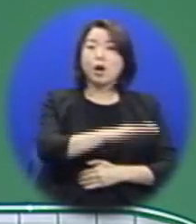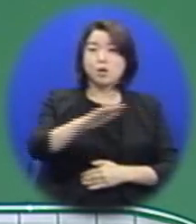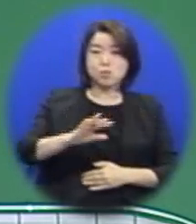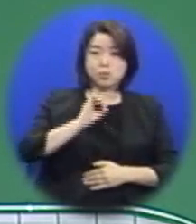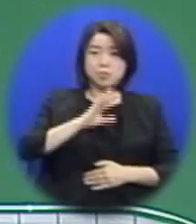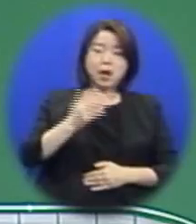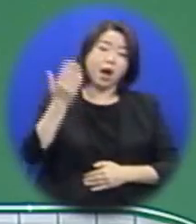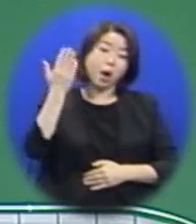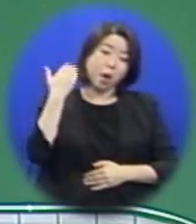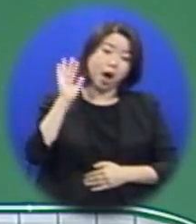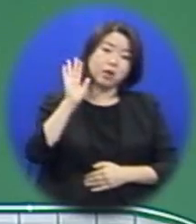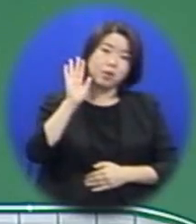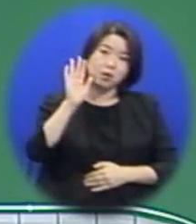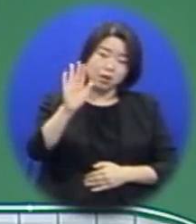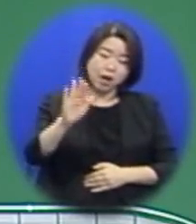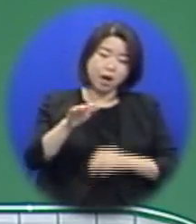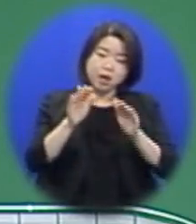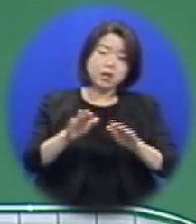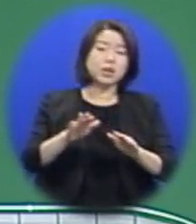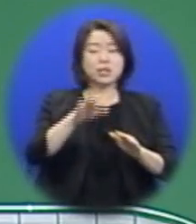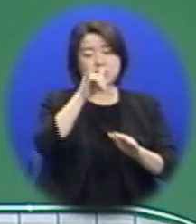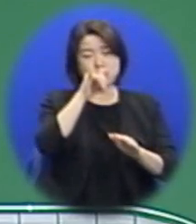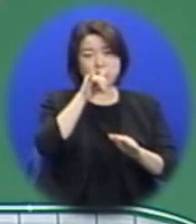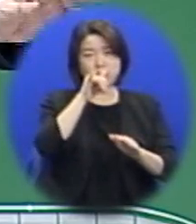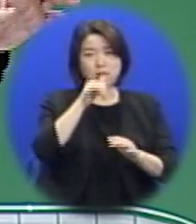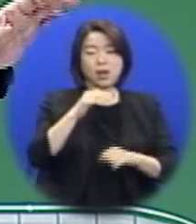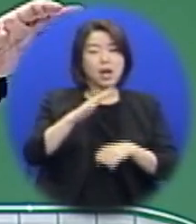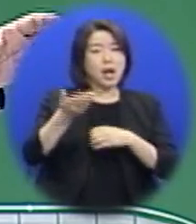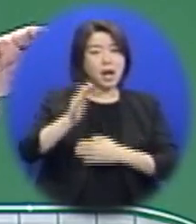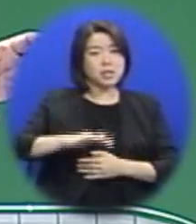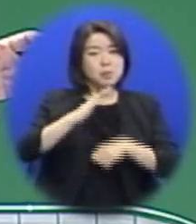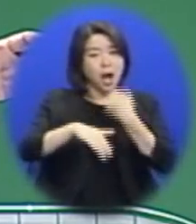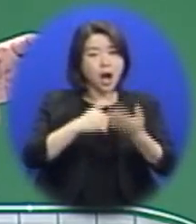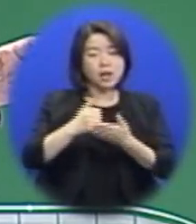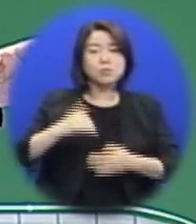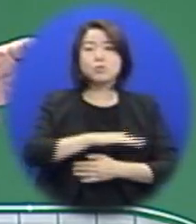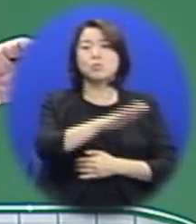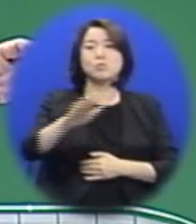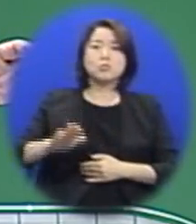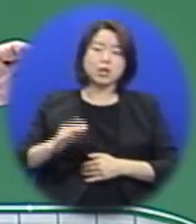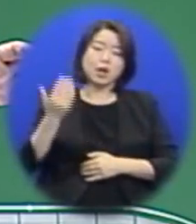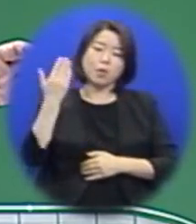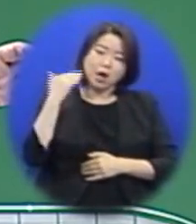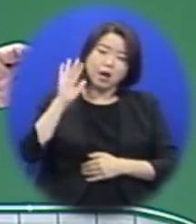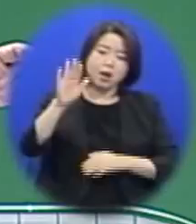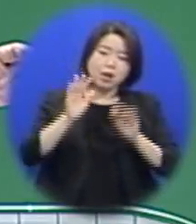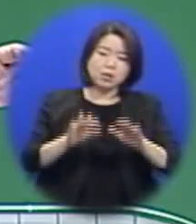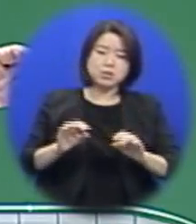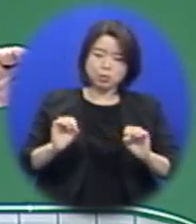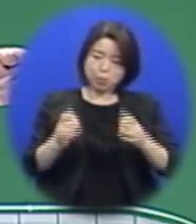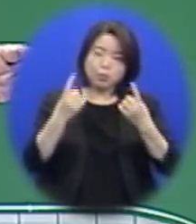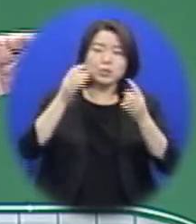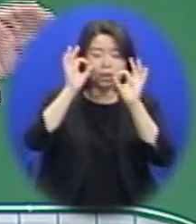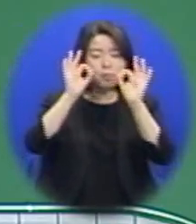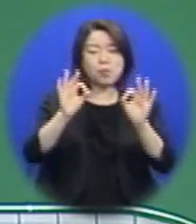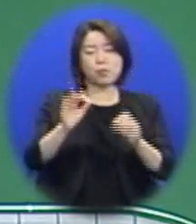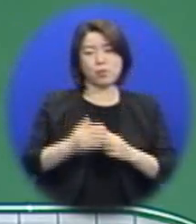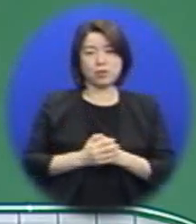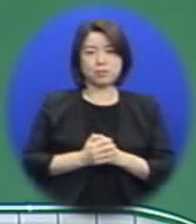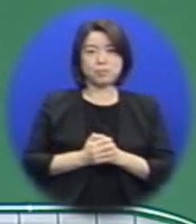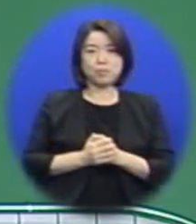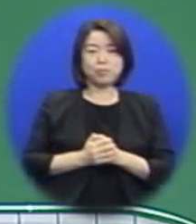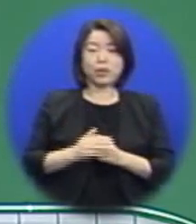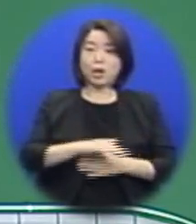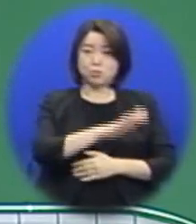우리만 과거, 현재, 미래가 있는 거지 하나님은 우리의 과거나 미래를 다 동시에 알고 계세요. 우리가